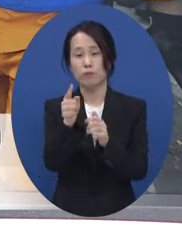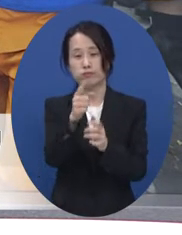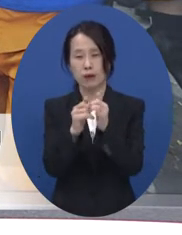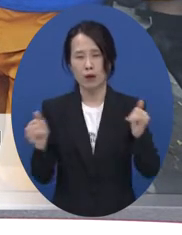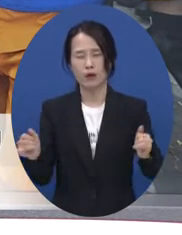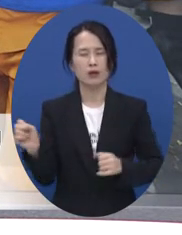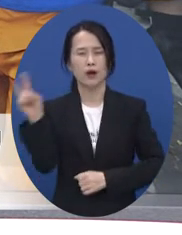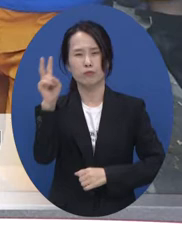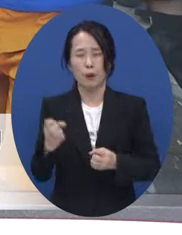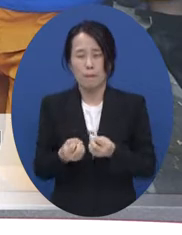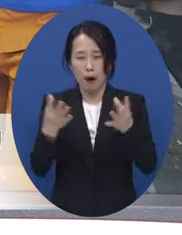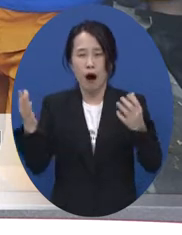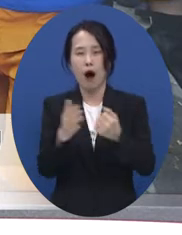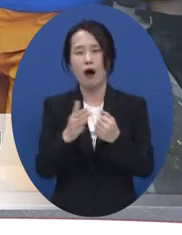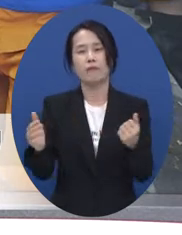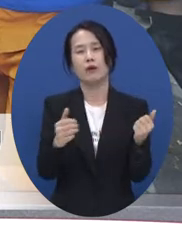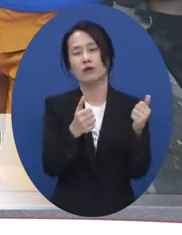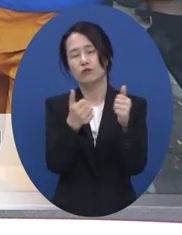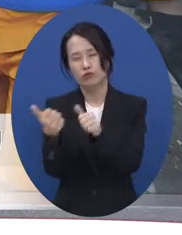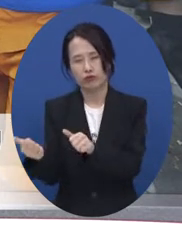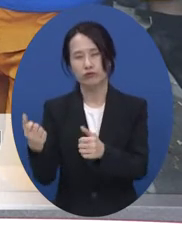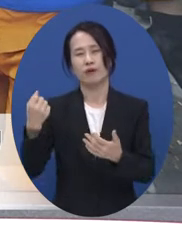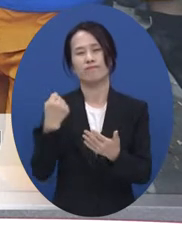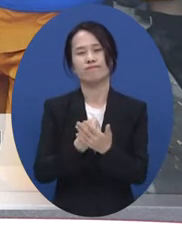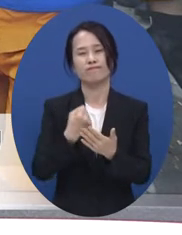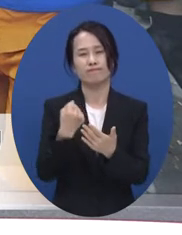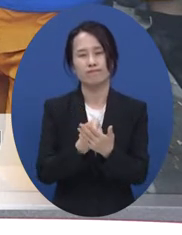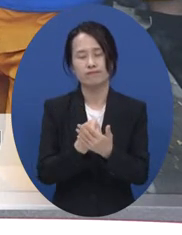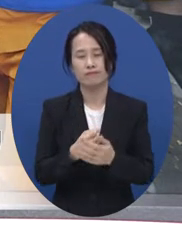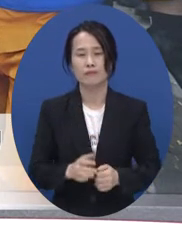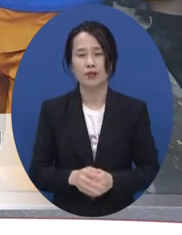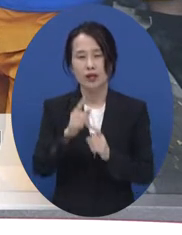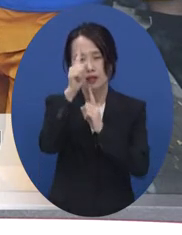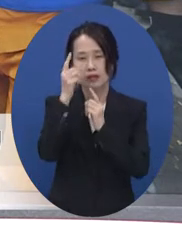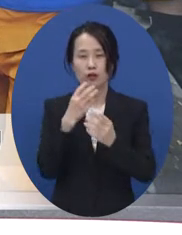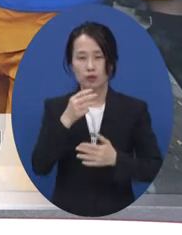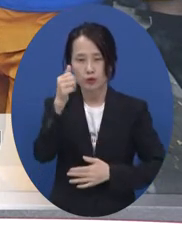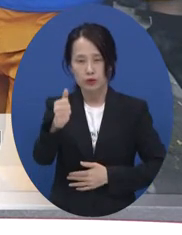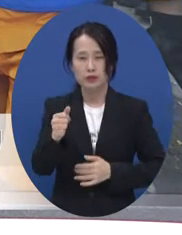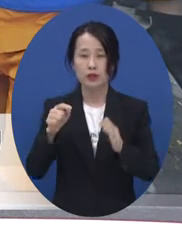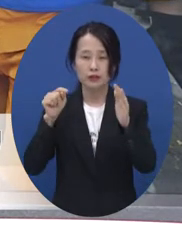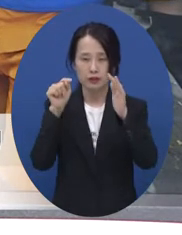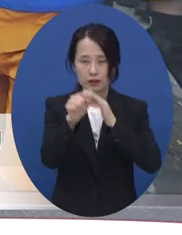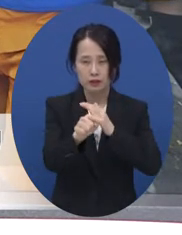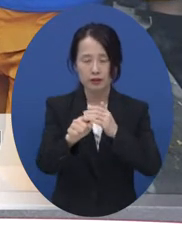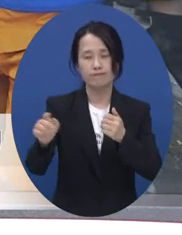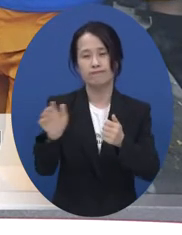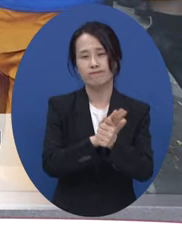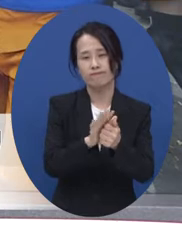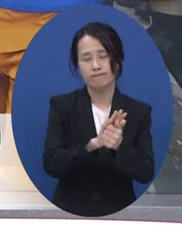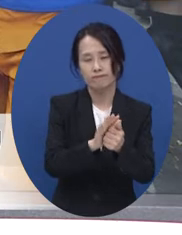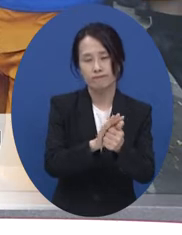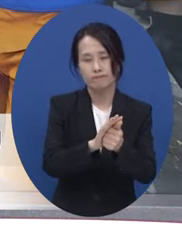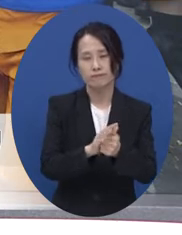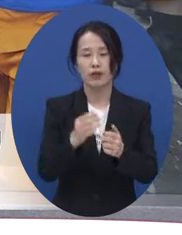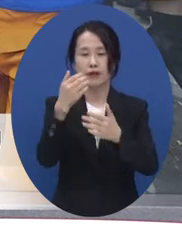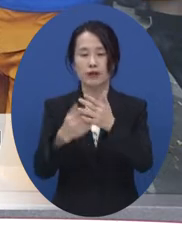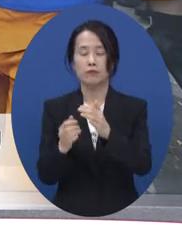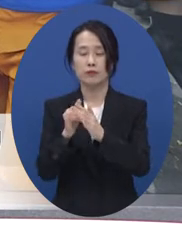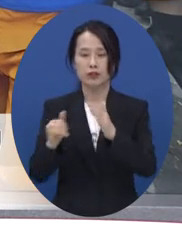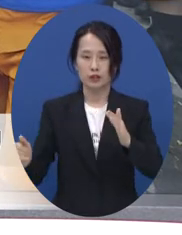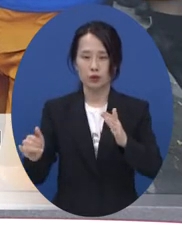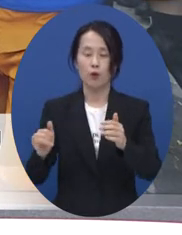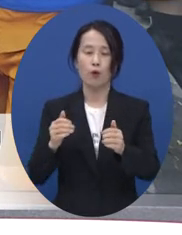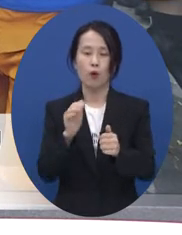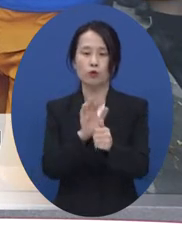갑작스러운 폭발로 순직하는 안타까운 일이 있었는데요. 이재명 경기도지사는 현장을 찾아 애도하며 유가족 지원에도